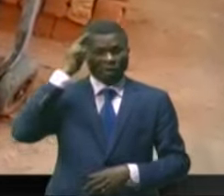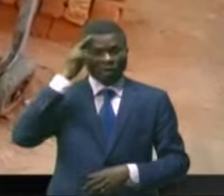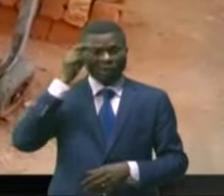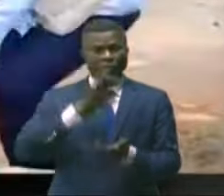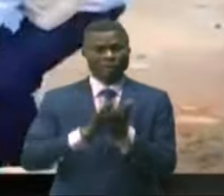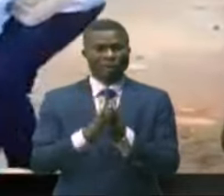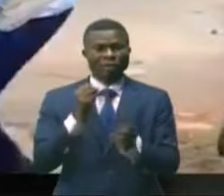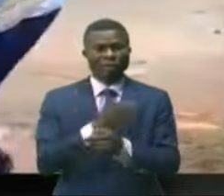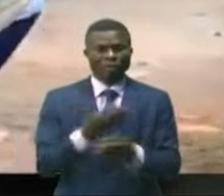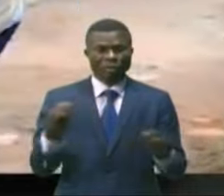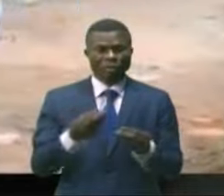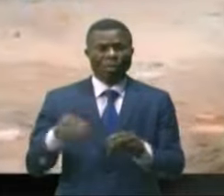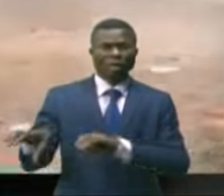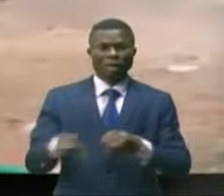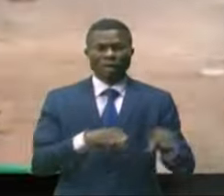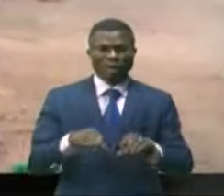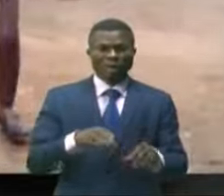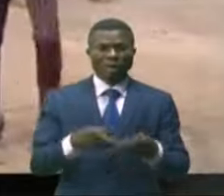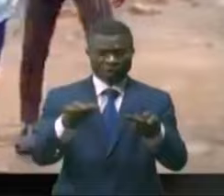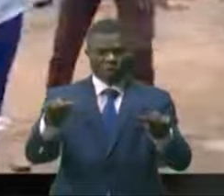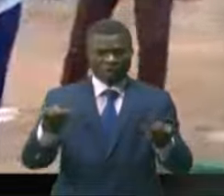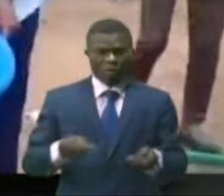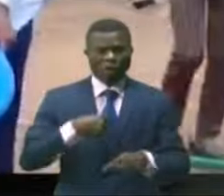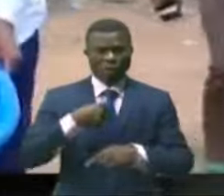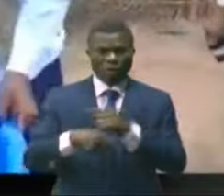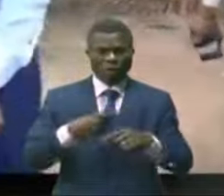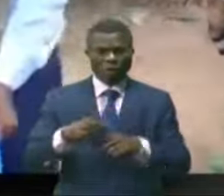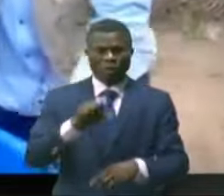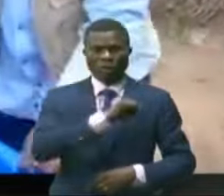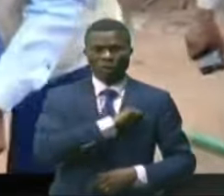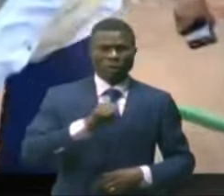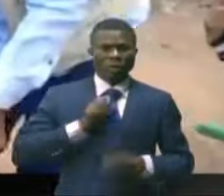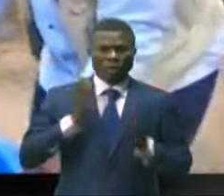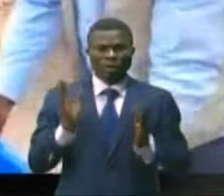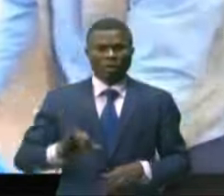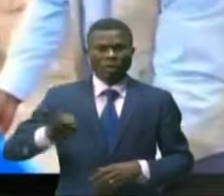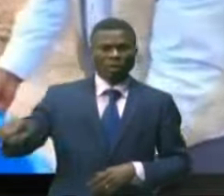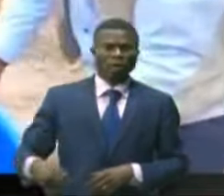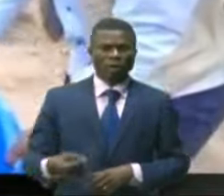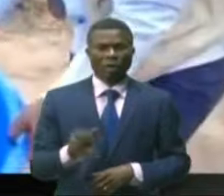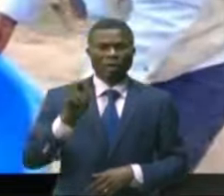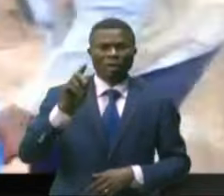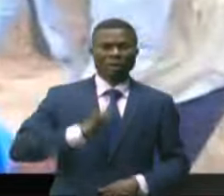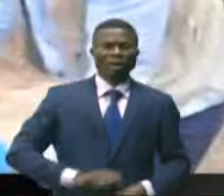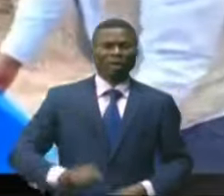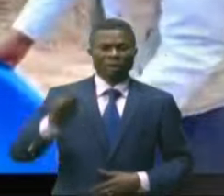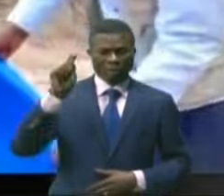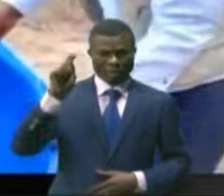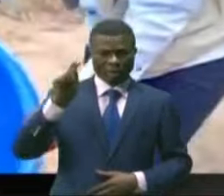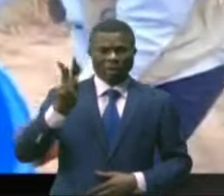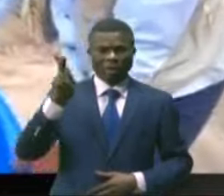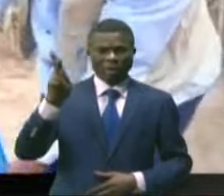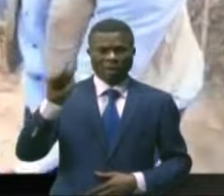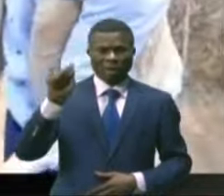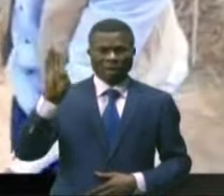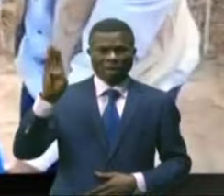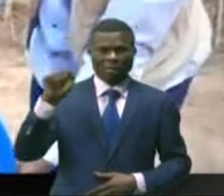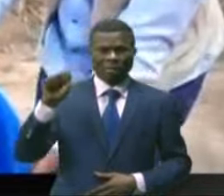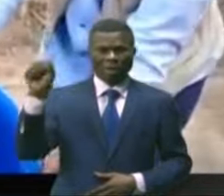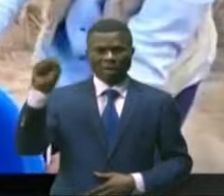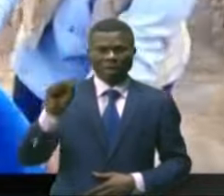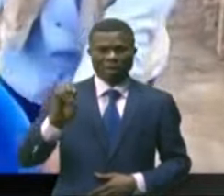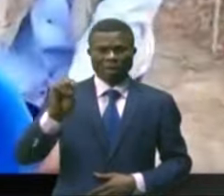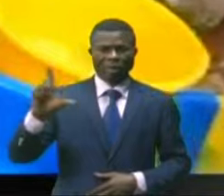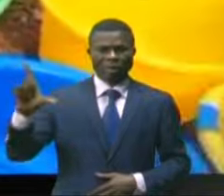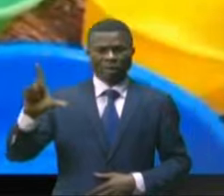faite grâce aux actions des terrains amorcées par les sénateurs Jean Tshisekedi Kabasele. Ces derniers visent à soutenir